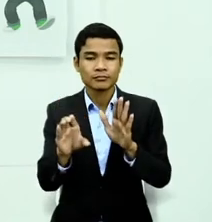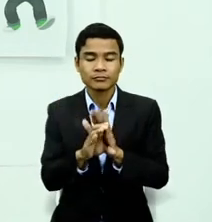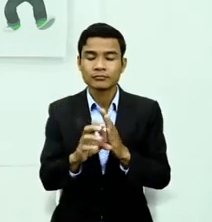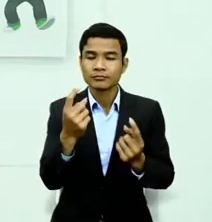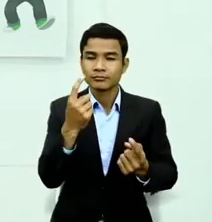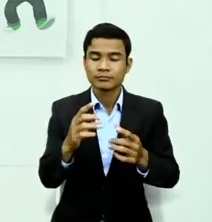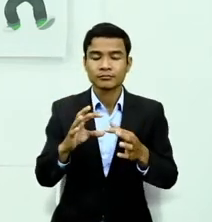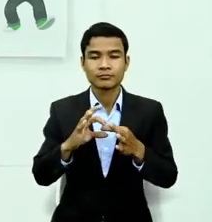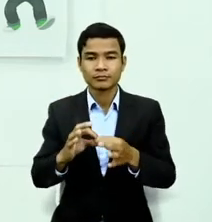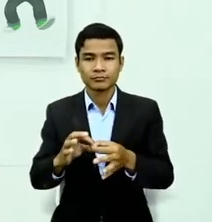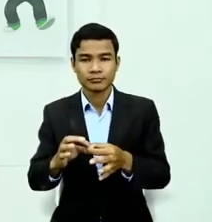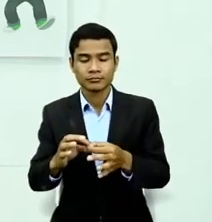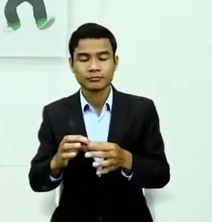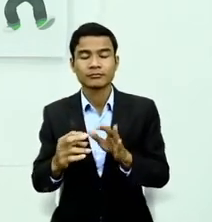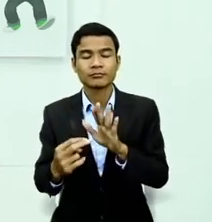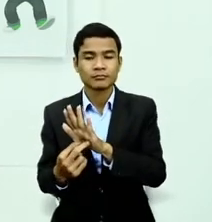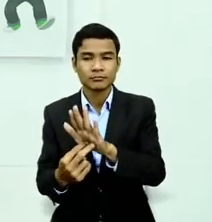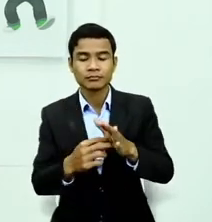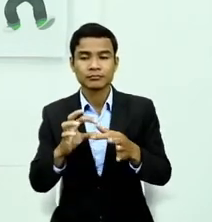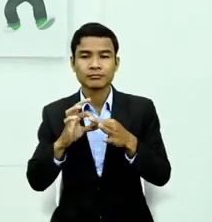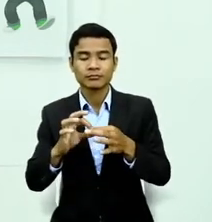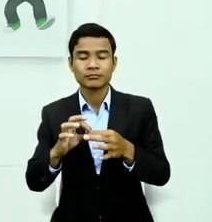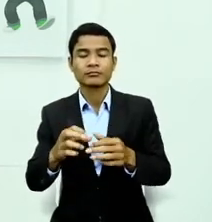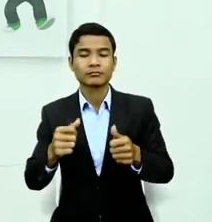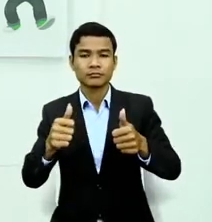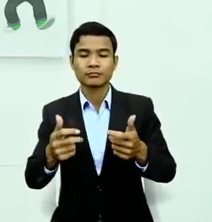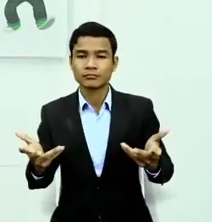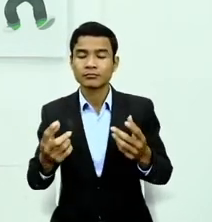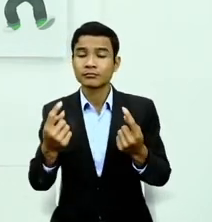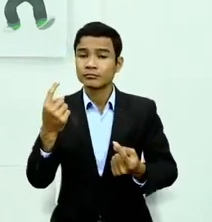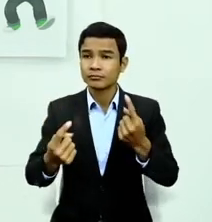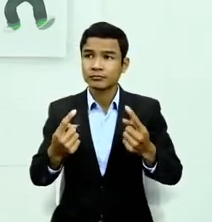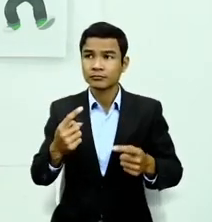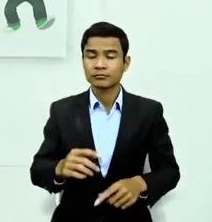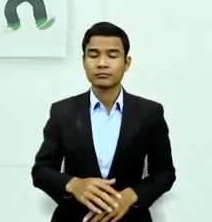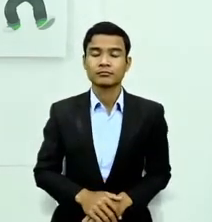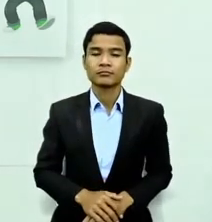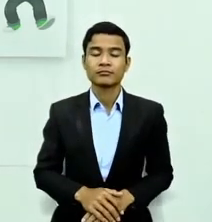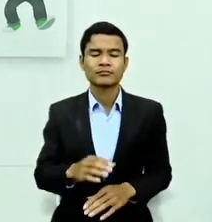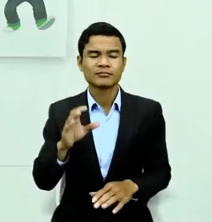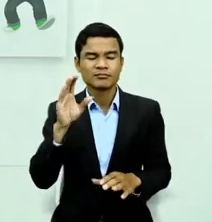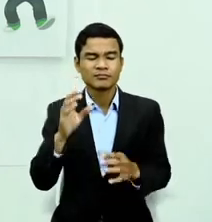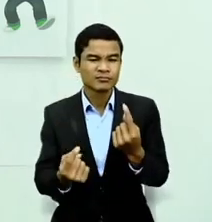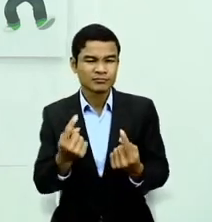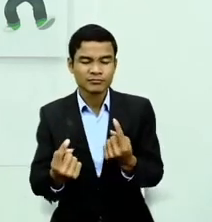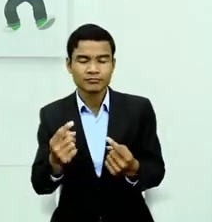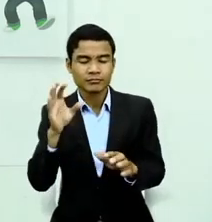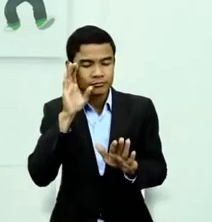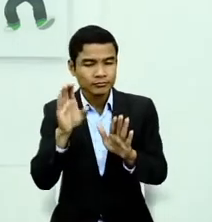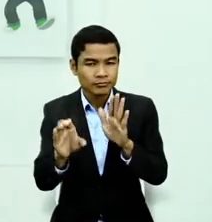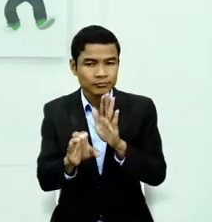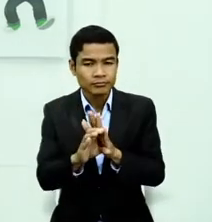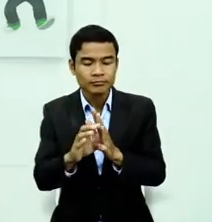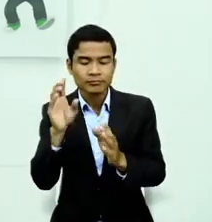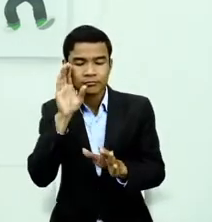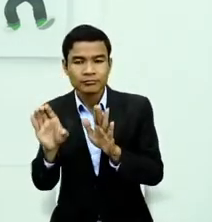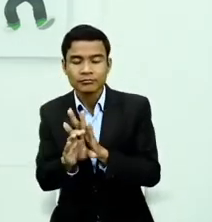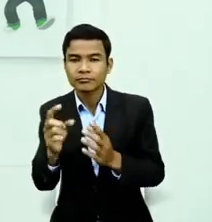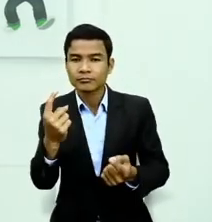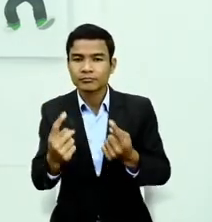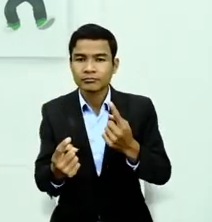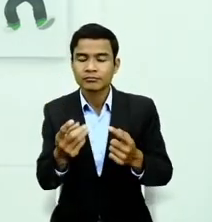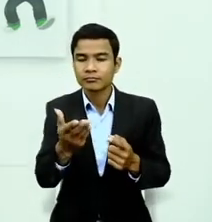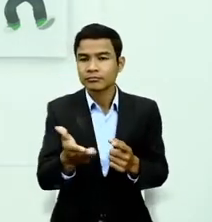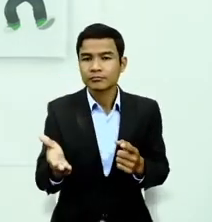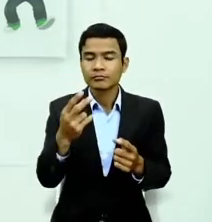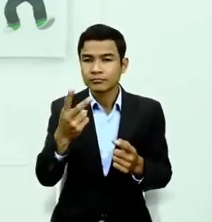pí tùm nét tùm nồng là o chà ta rụp hiệp mùi ná đại bằng hán pí tùm nét tùm nồng là o khá con à lấy chương tùm mơ